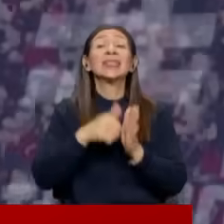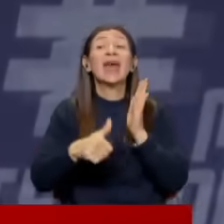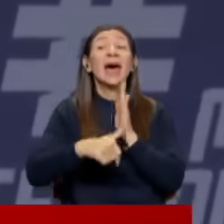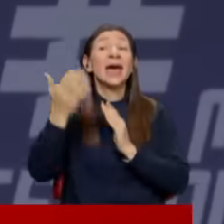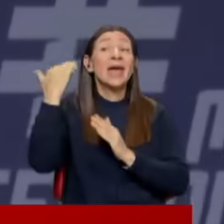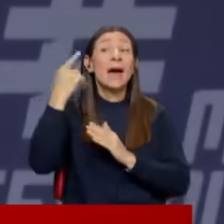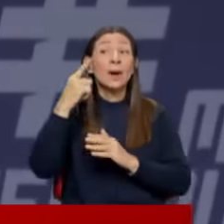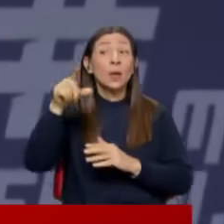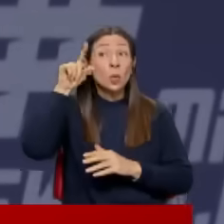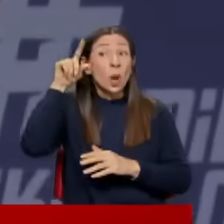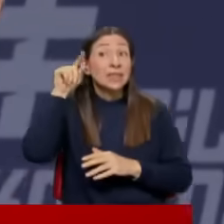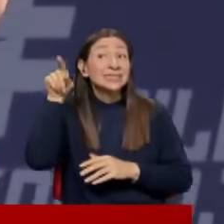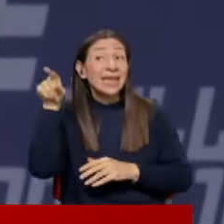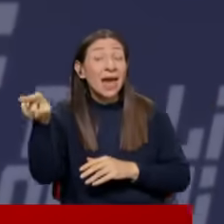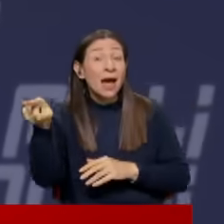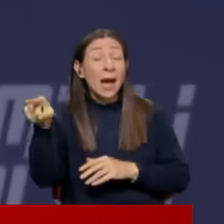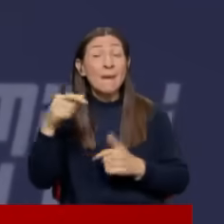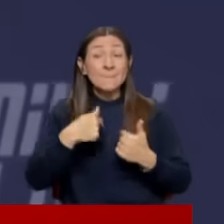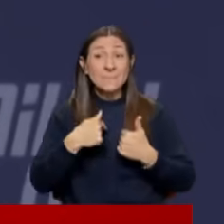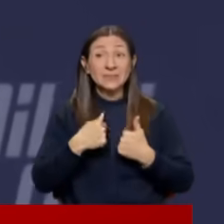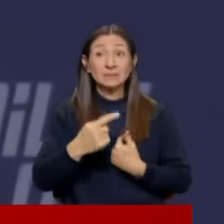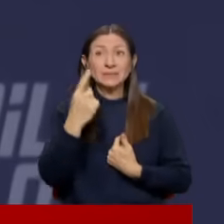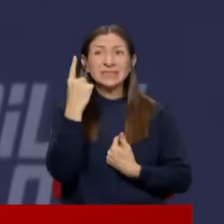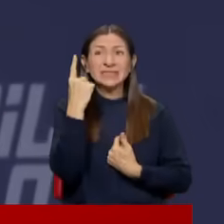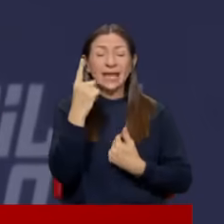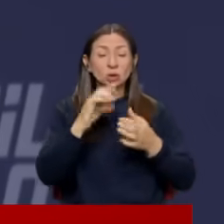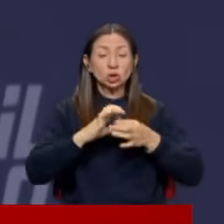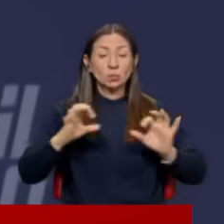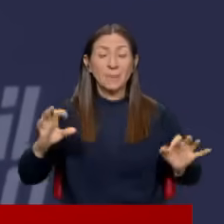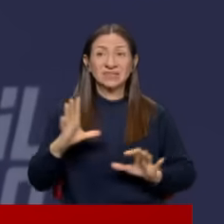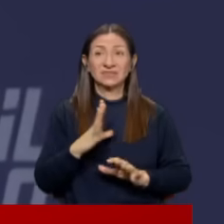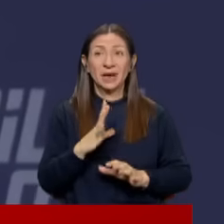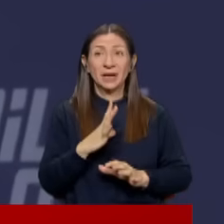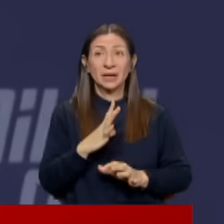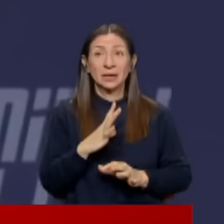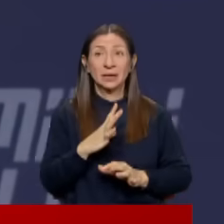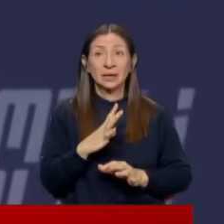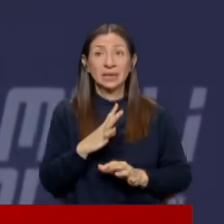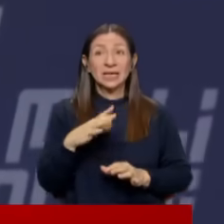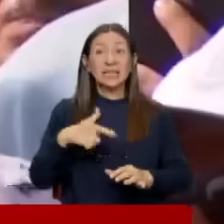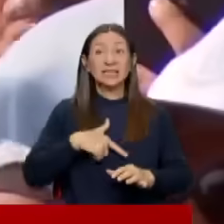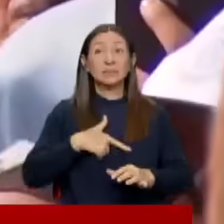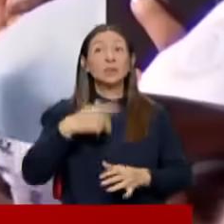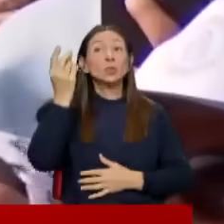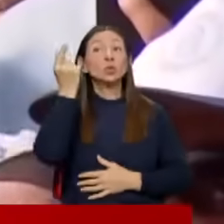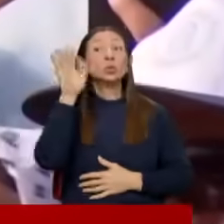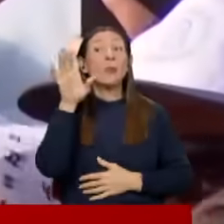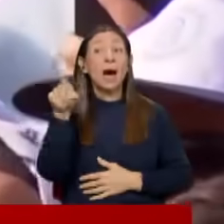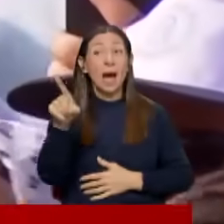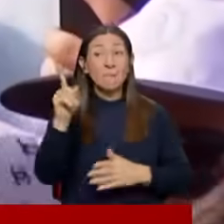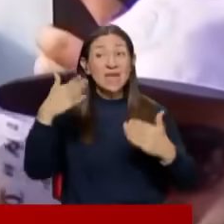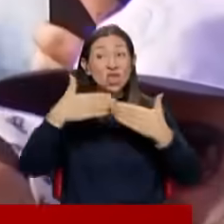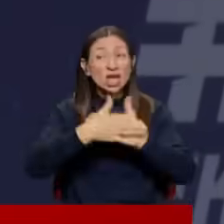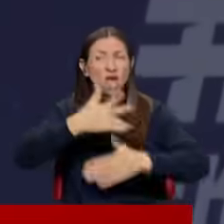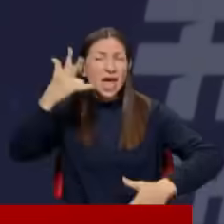bak. Yunanistan'a bizim tek cümlemiz var. İzmir'i unutma. Bir